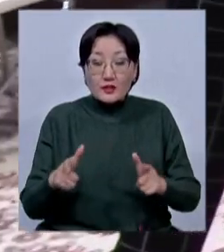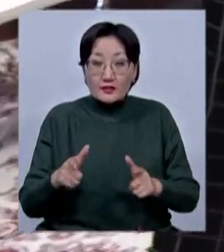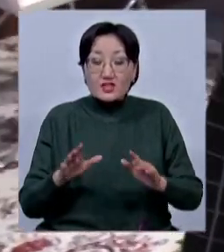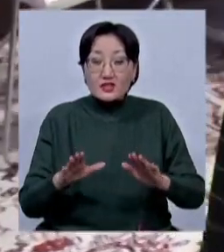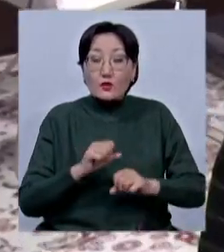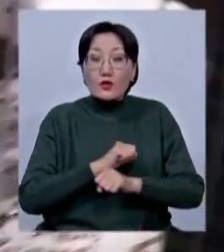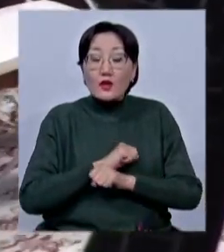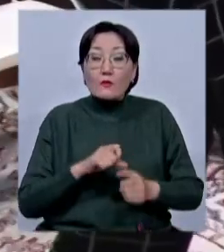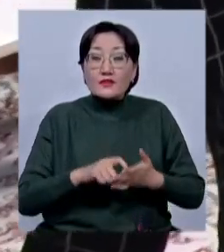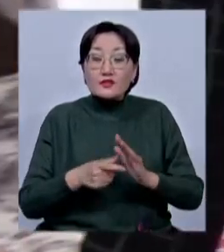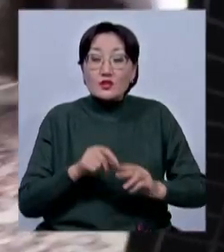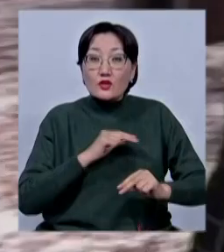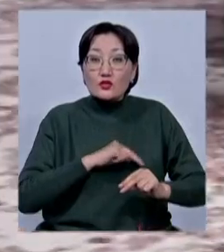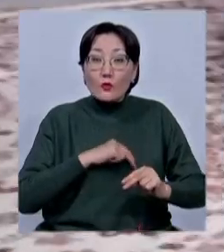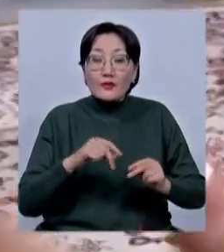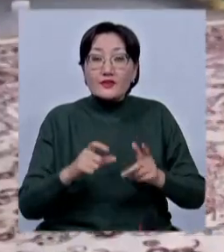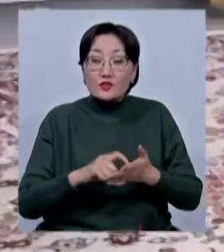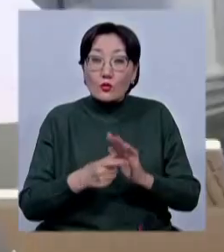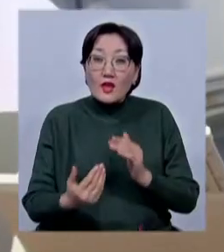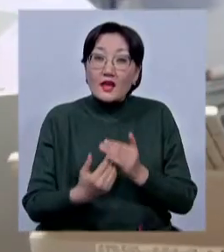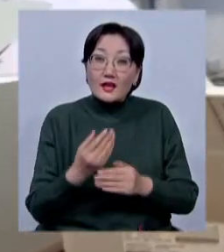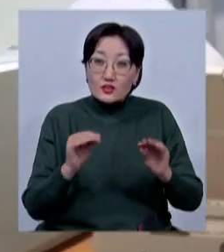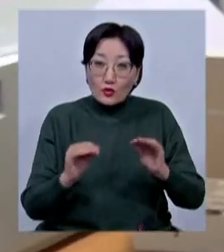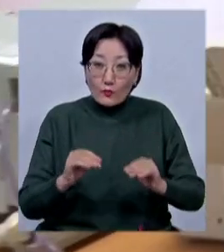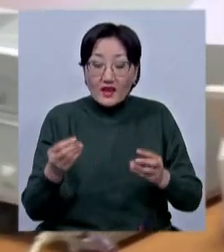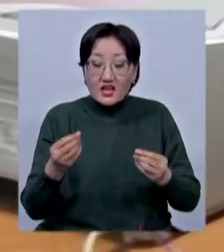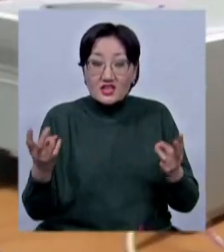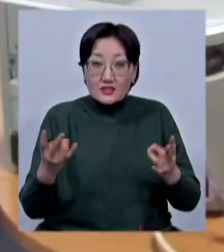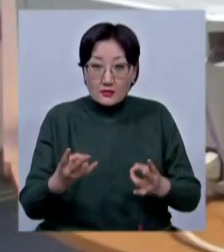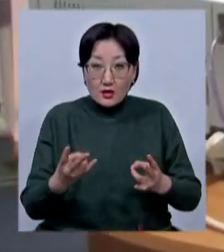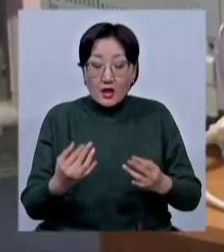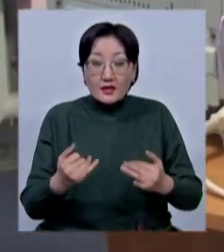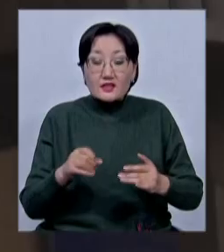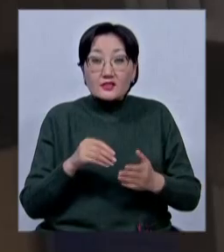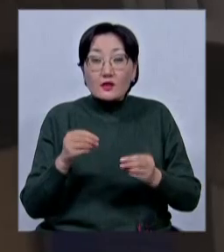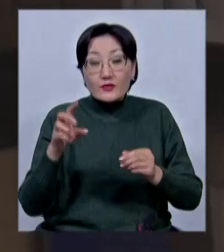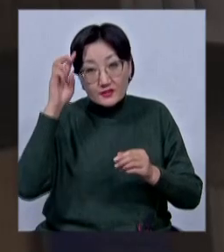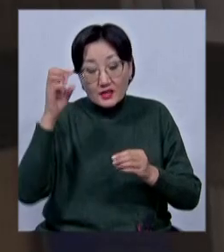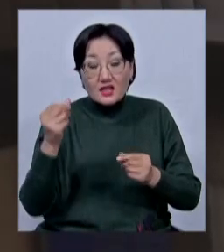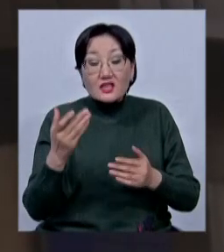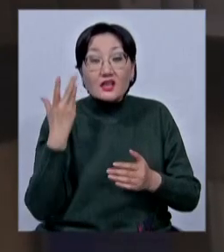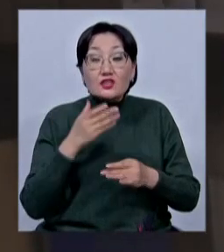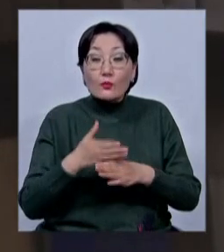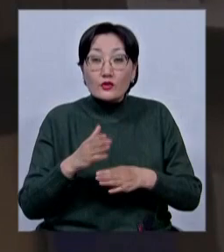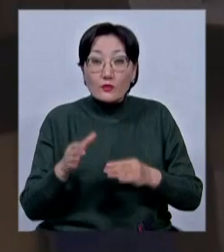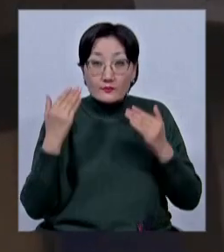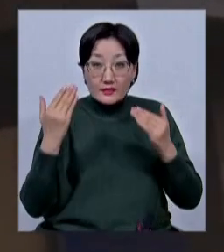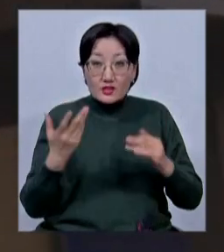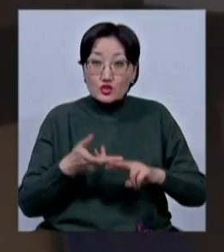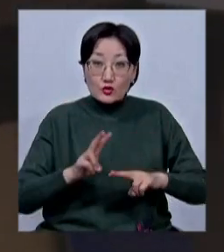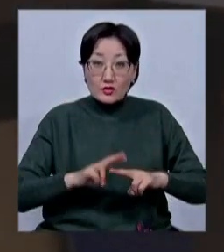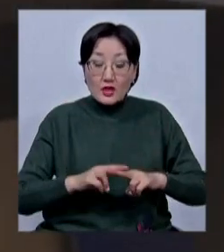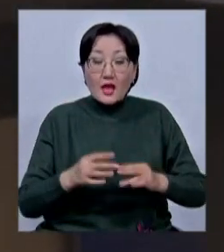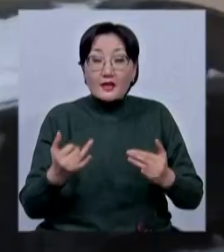Тек демалыс бөлмесін жұмыс бөлмесіне қайта жабдықтау үшін қаражат керек. Ал қазынадан қаражаттың қашан бөлінетіні белгісіз.